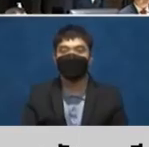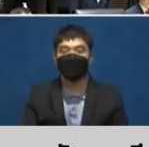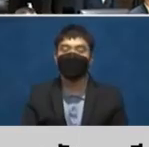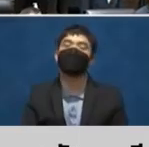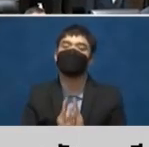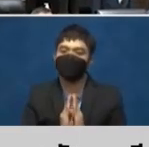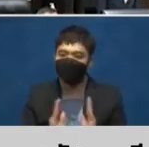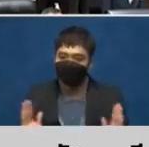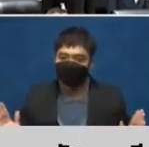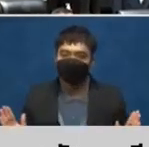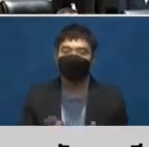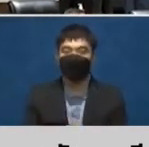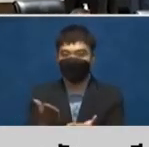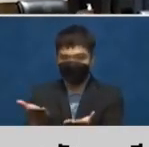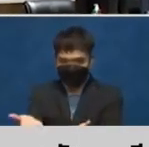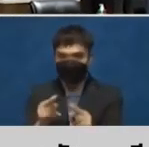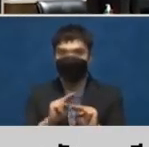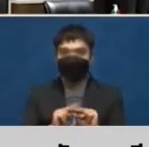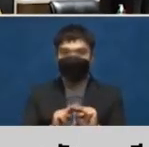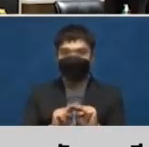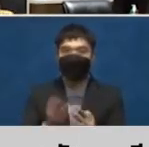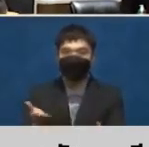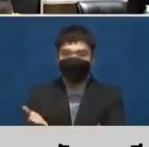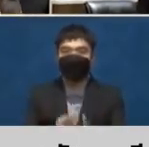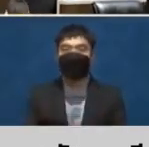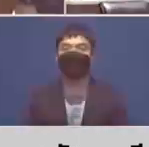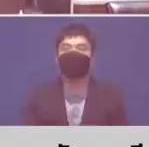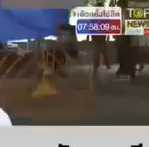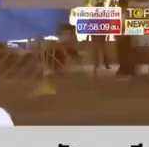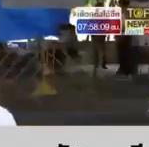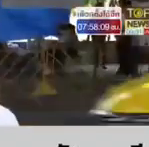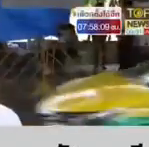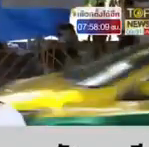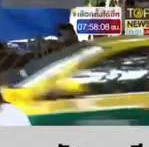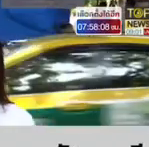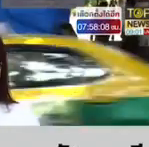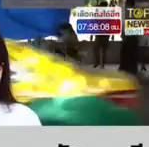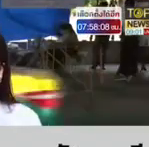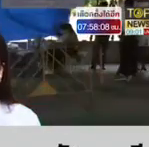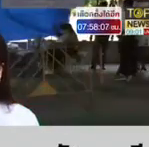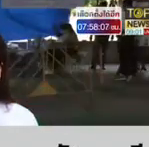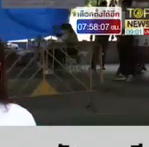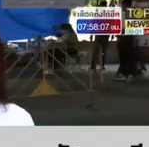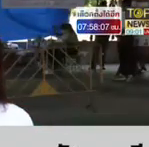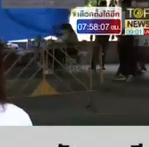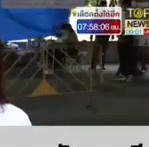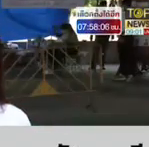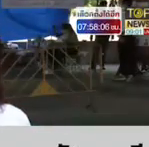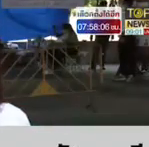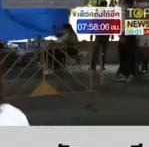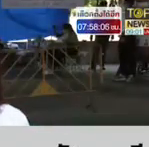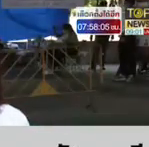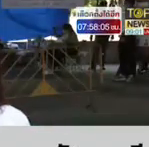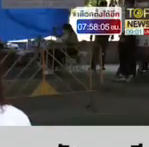ท็อปนิวส์ตั้งแต่เช้าตรู่จนรู้ผลโหวตนายกรัฐมนตรีทีมผู้สื่อข่าวรายงานสดจากสนามเกาะ